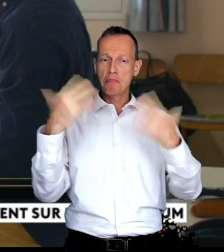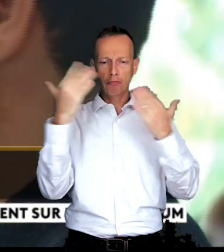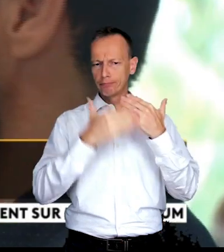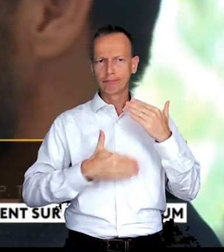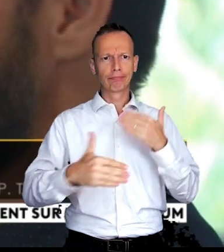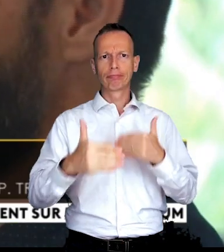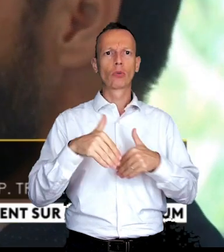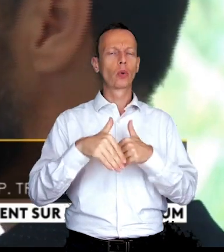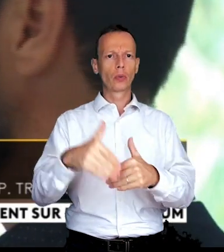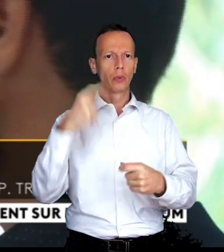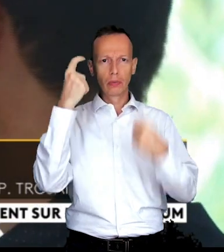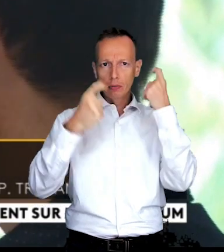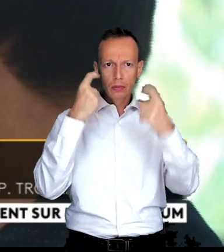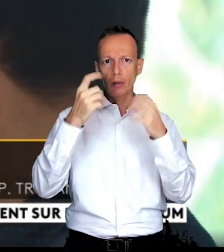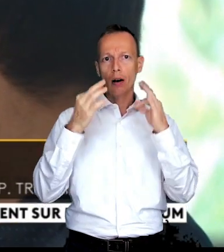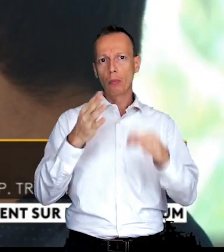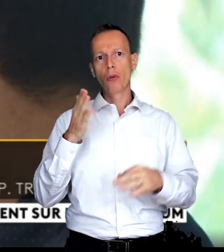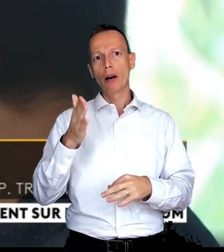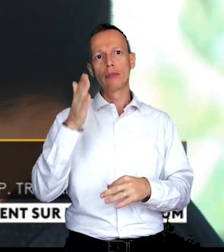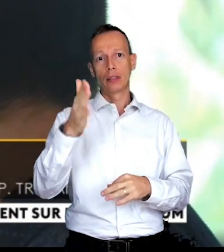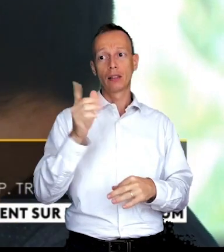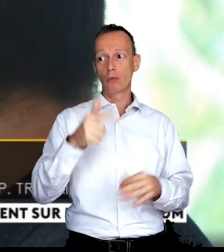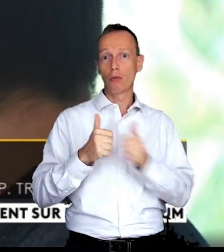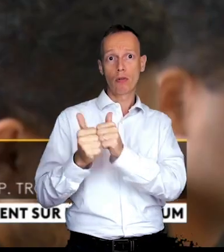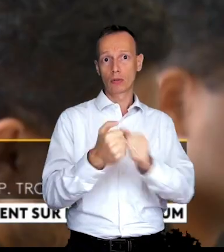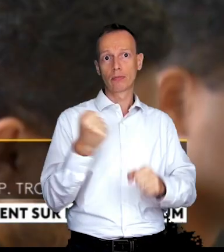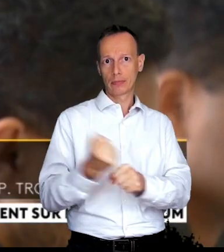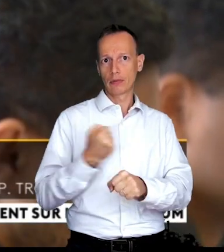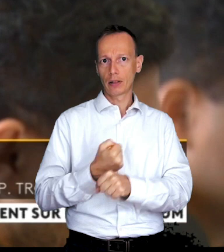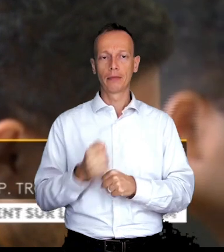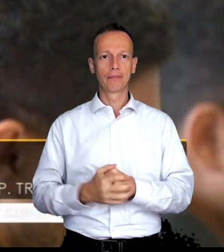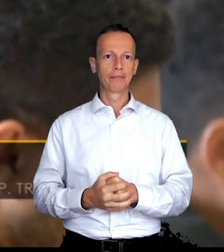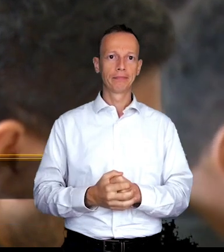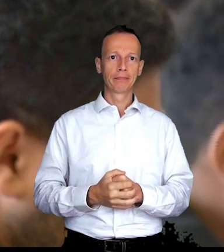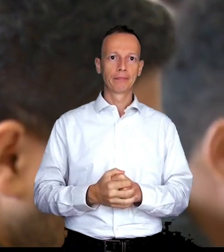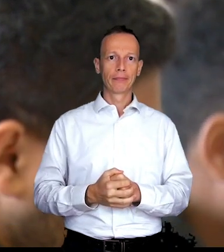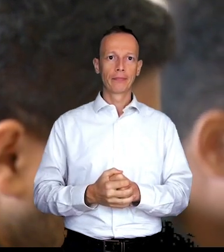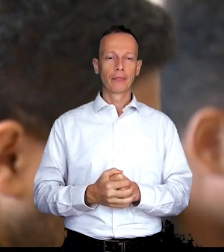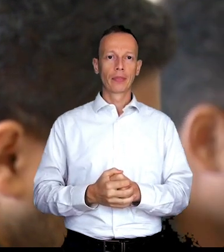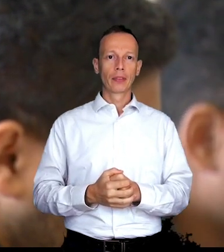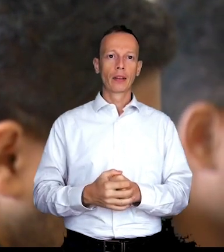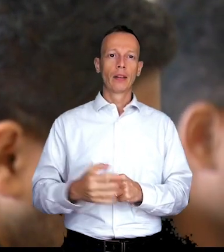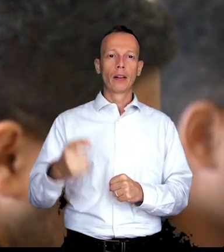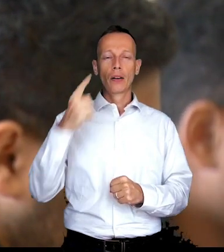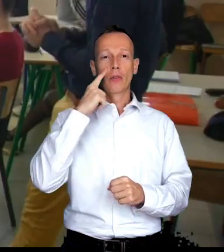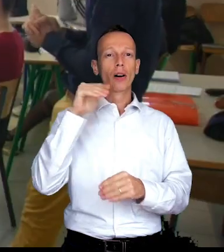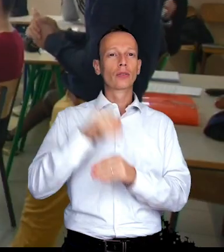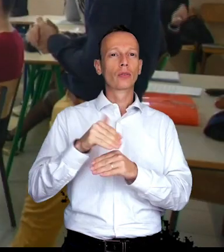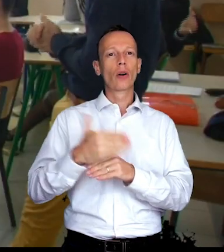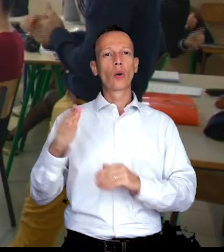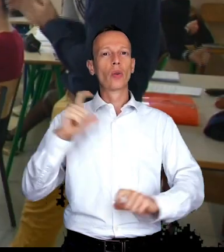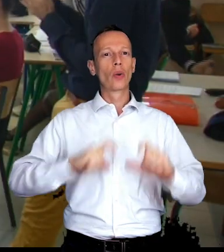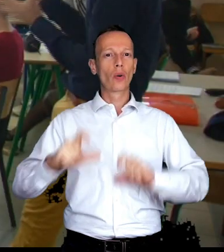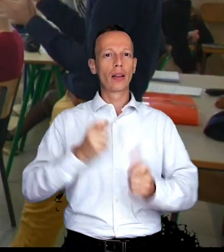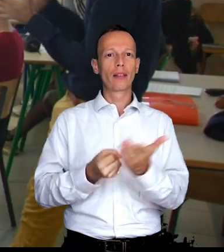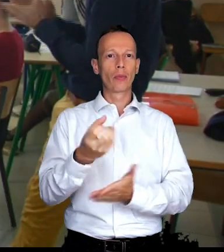professeur d'histoire-géographie a tenu à rappeler que tout reste à faire, peu importe le résultat du référendum, et que l'avenir du pays se crée,